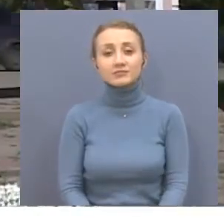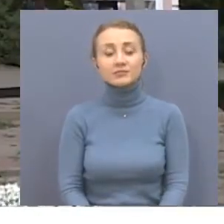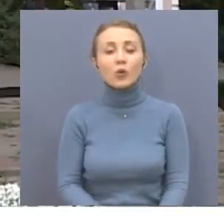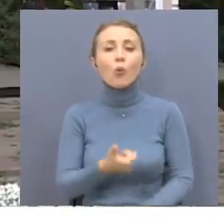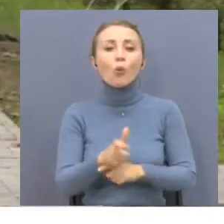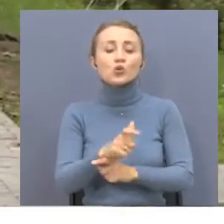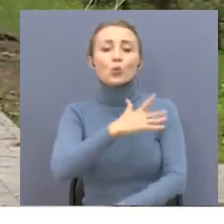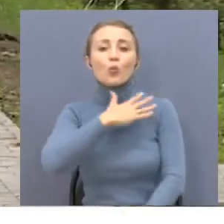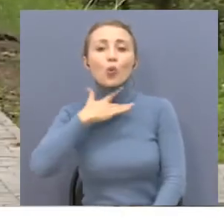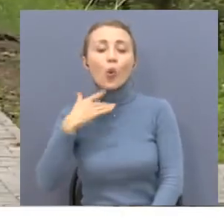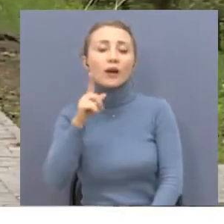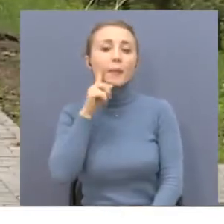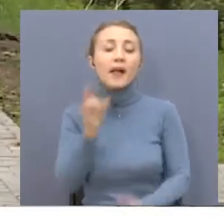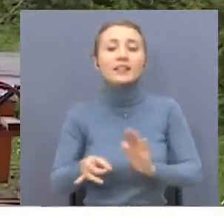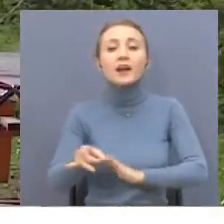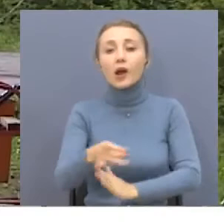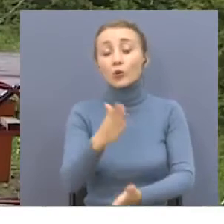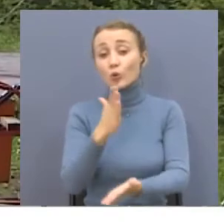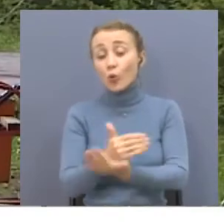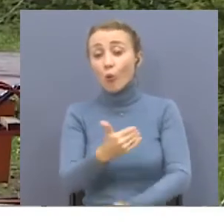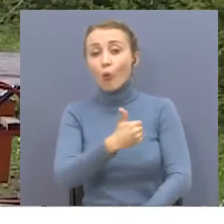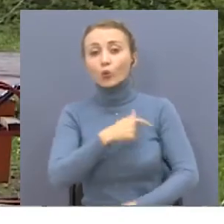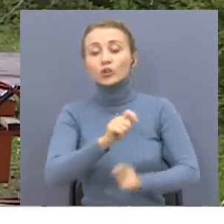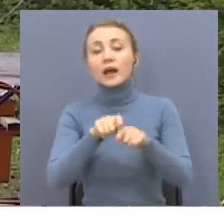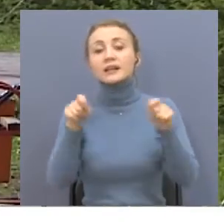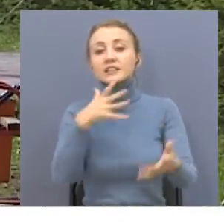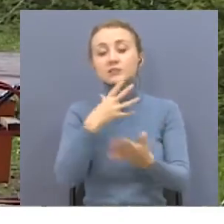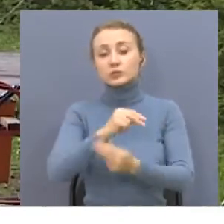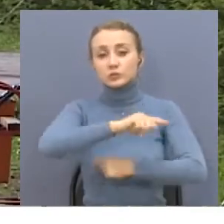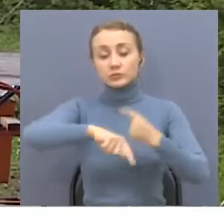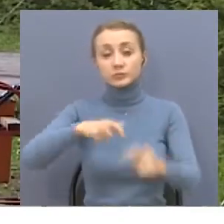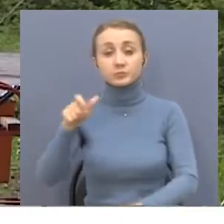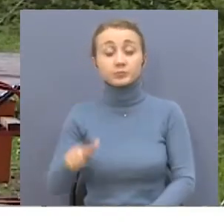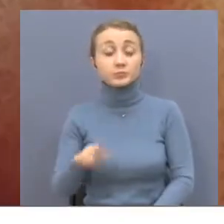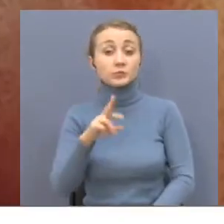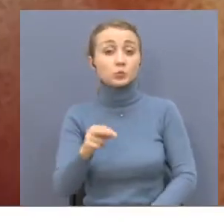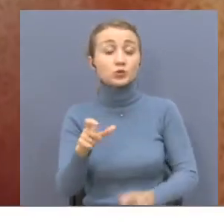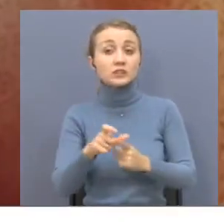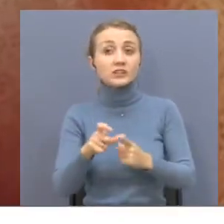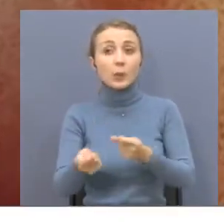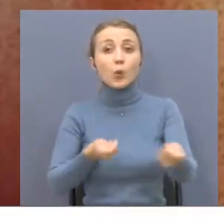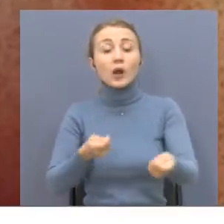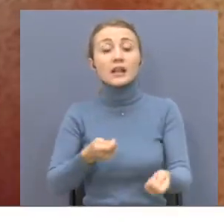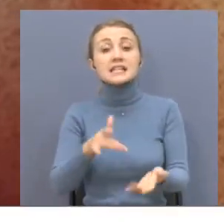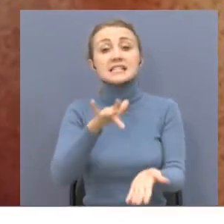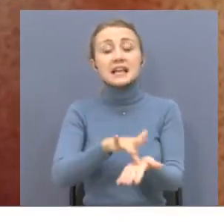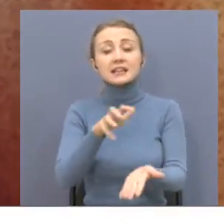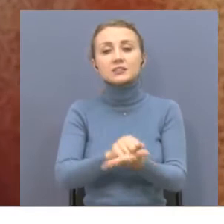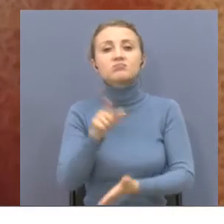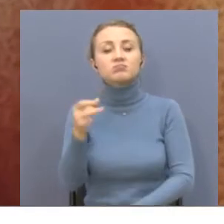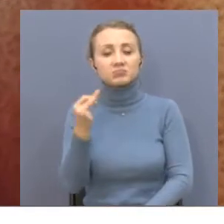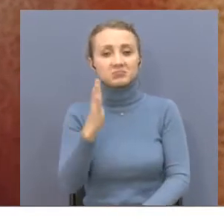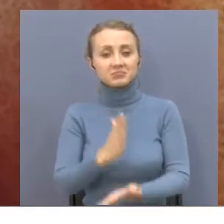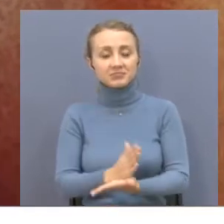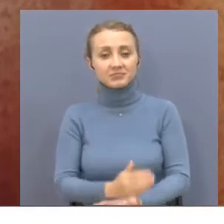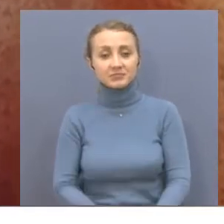қамту орталығы жетекшісінің айтуынша, олар сұранысы жоғары, баламасы жоқ кәсіп ашуға қызығады. В текущем году в рамках второго направления